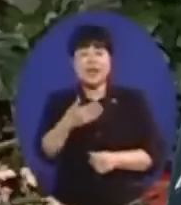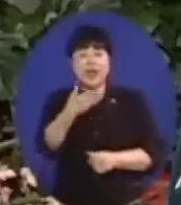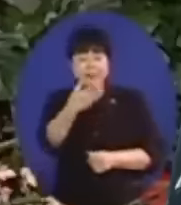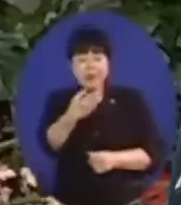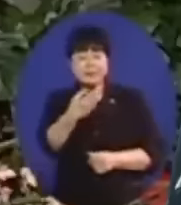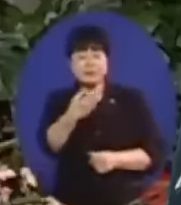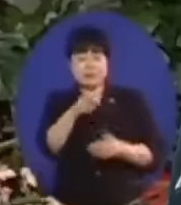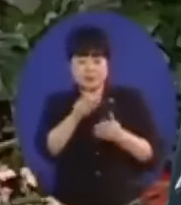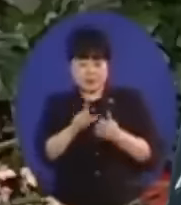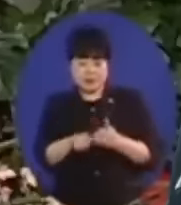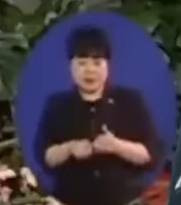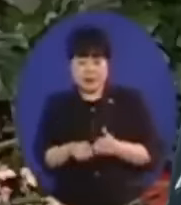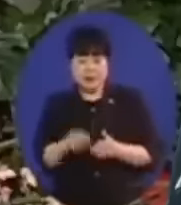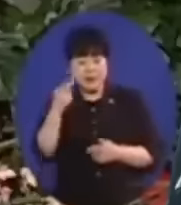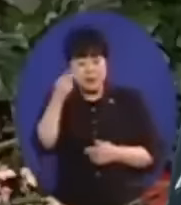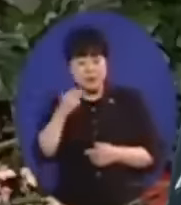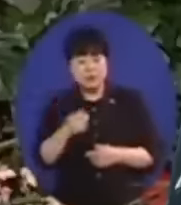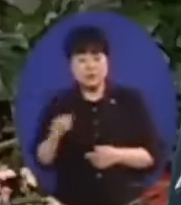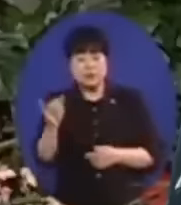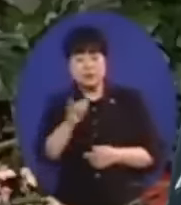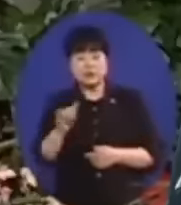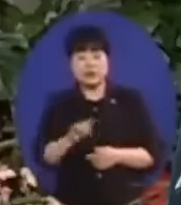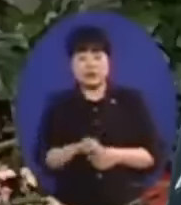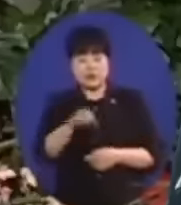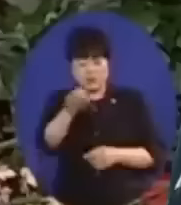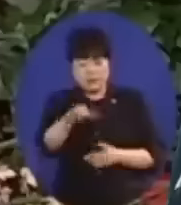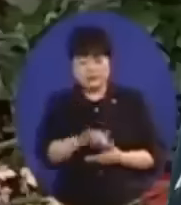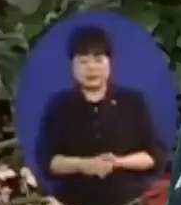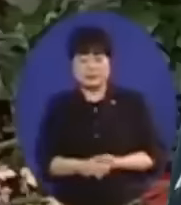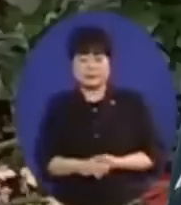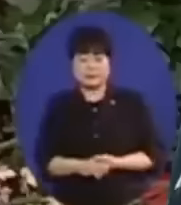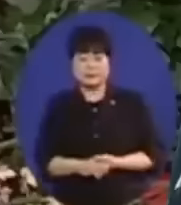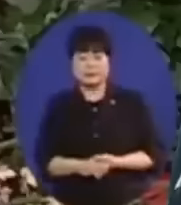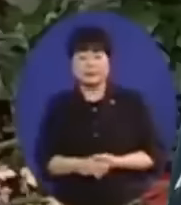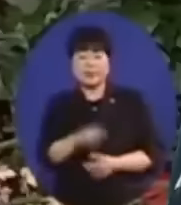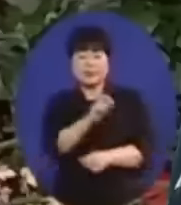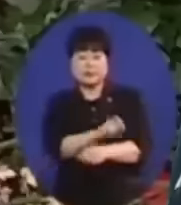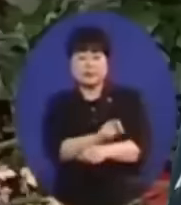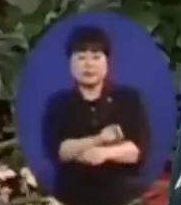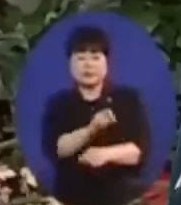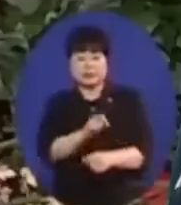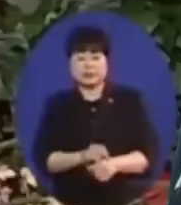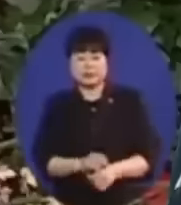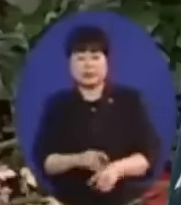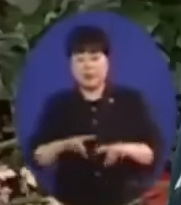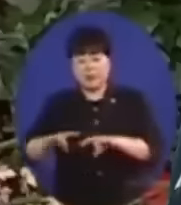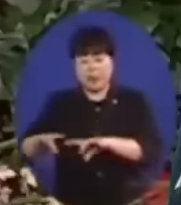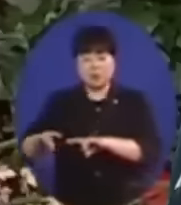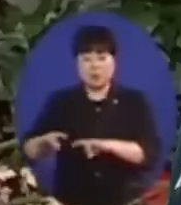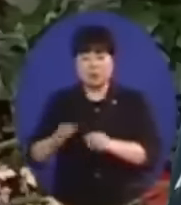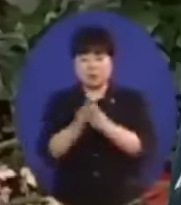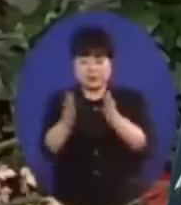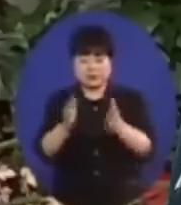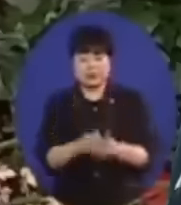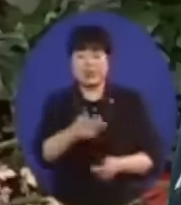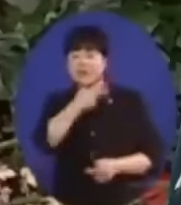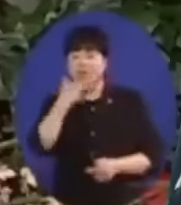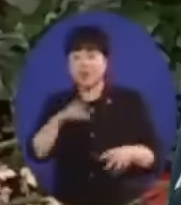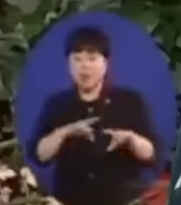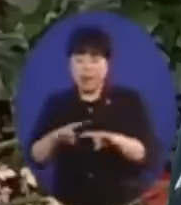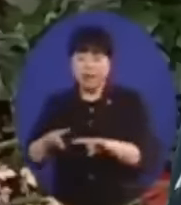1980년대부터 미국 뉴욕의 맨하탄에서 사무실을 얻어서 방송을 시작했습니다. 영어